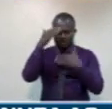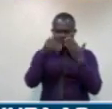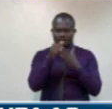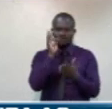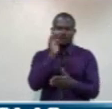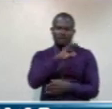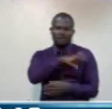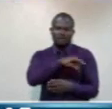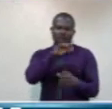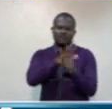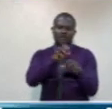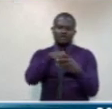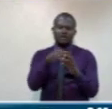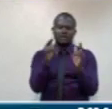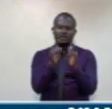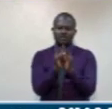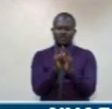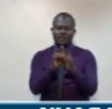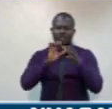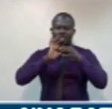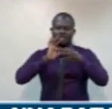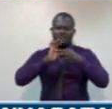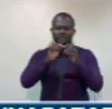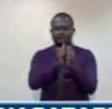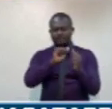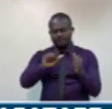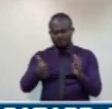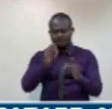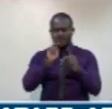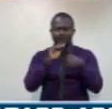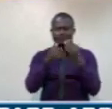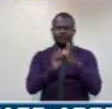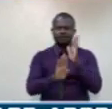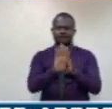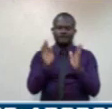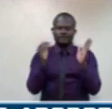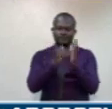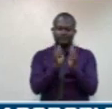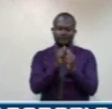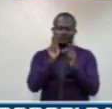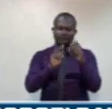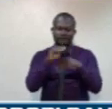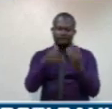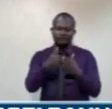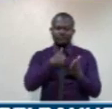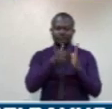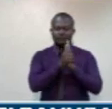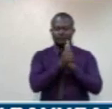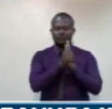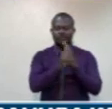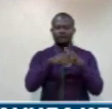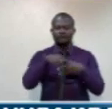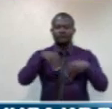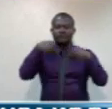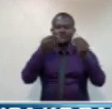kungukira byinshi muri ino nama dufatanije n'abandi bateye imbere ndetse n'abafite impuguke mu